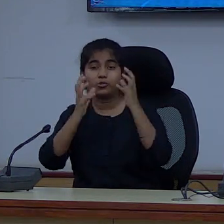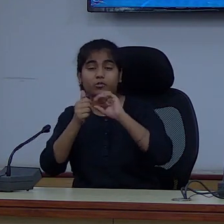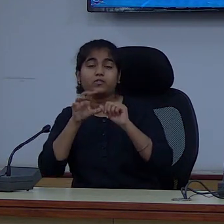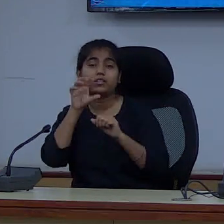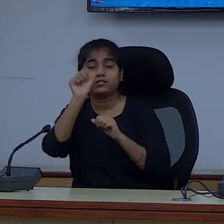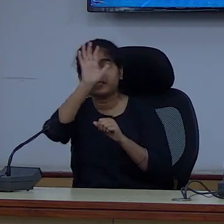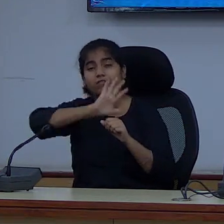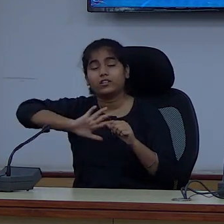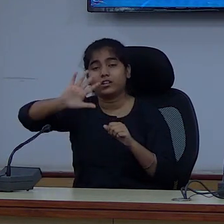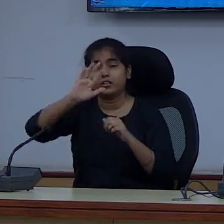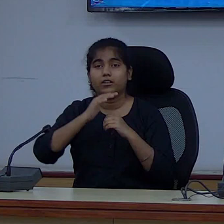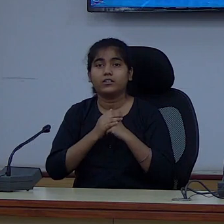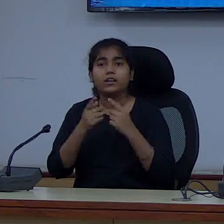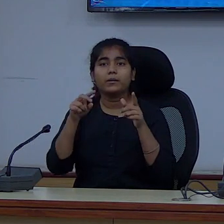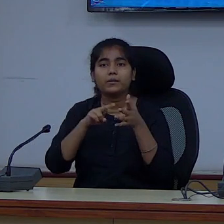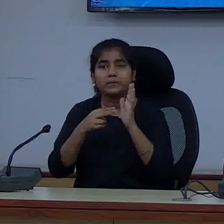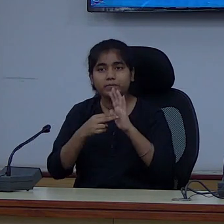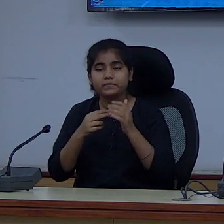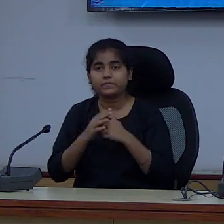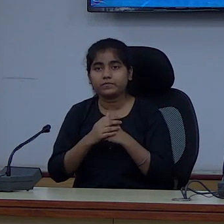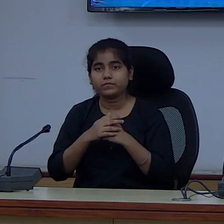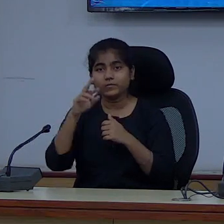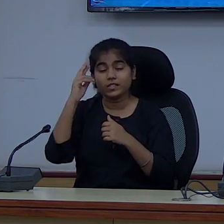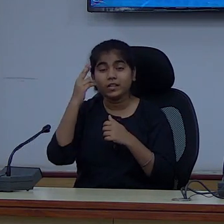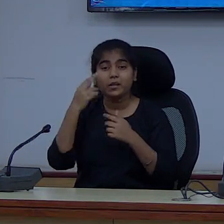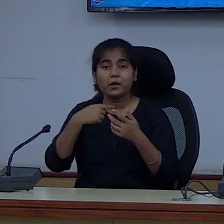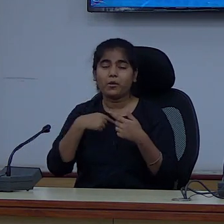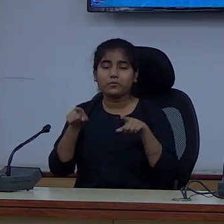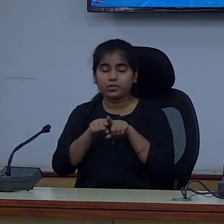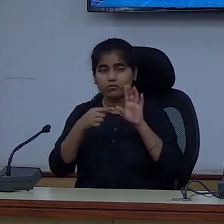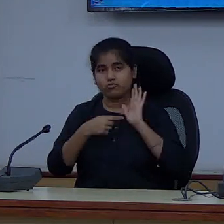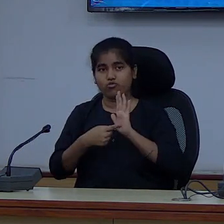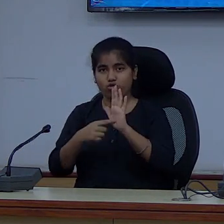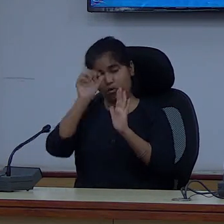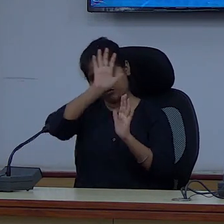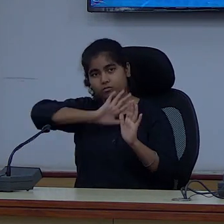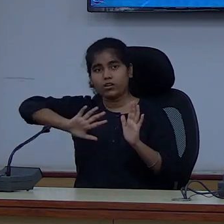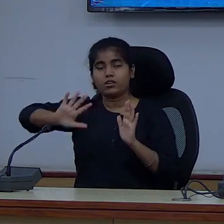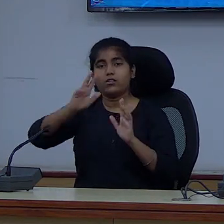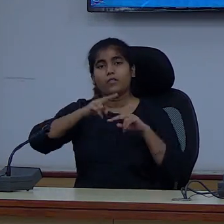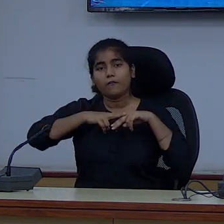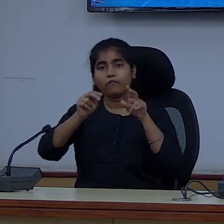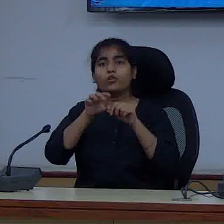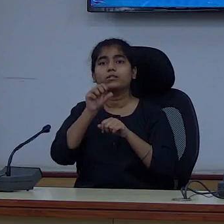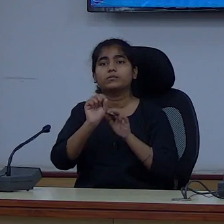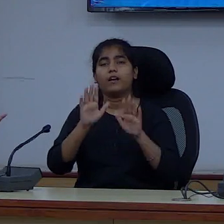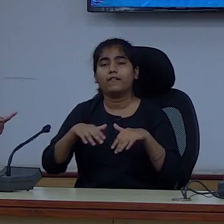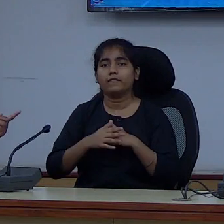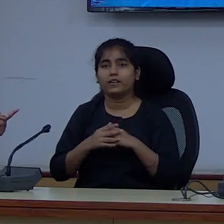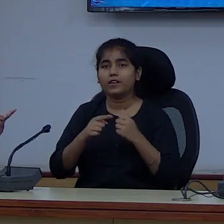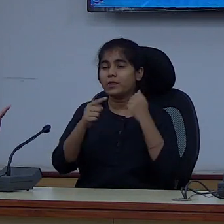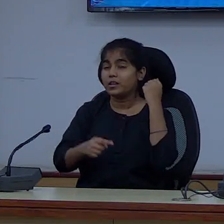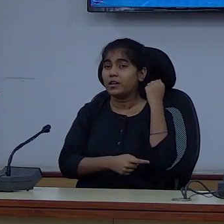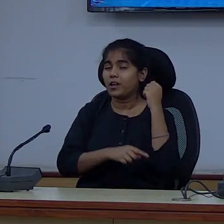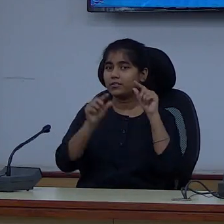यूनिवर्सली एक्सेसिबल इंडिया, ताकि हम अपना छाप विश्व में रख पाएँ कि हमारा देश भी पूरे रूप से सुगम्य है। आई